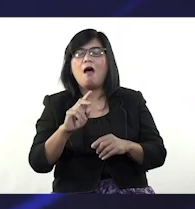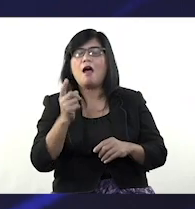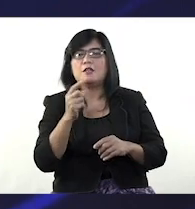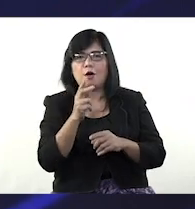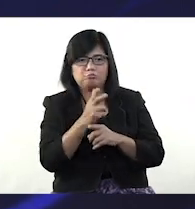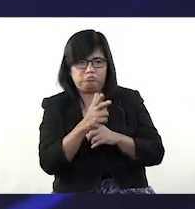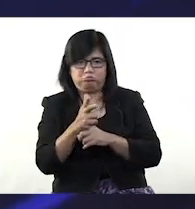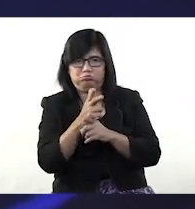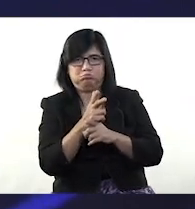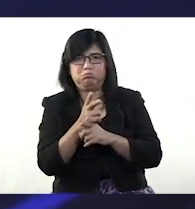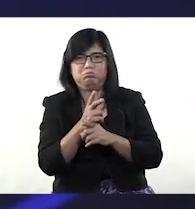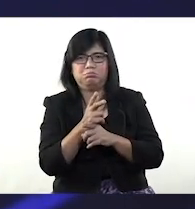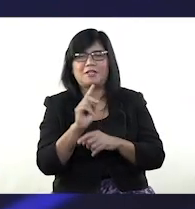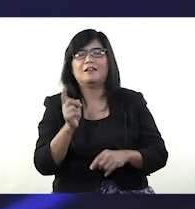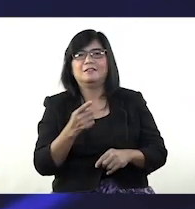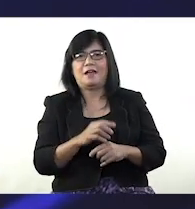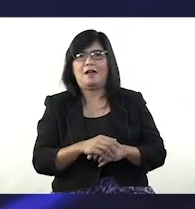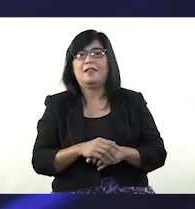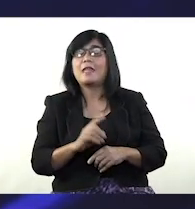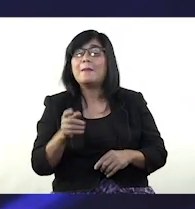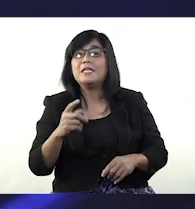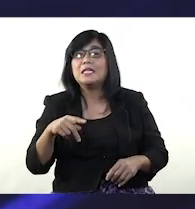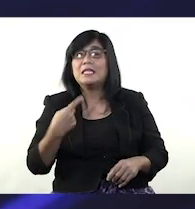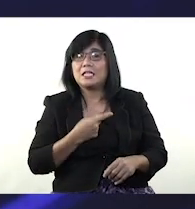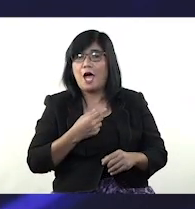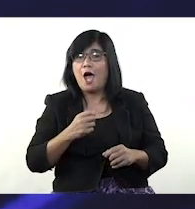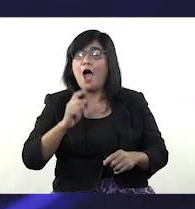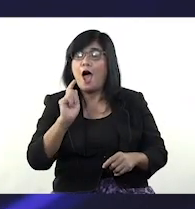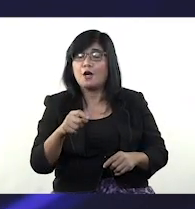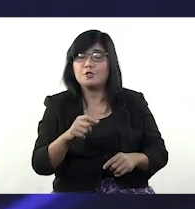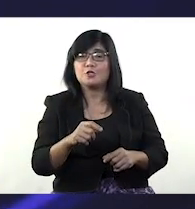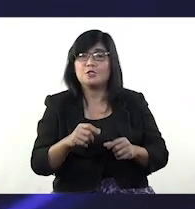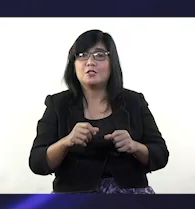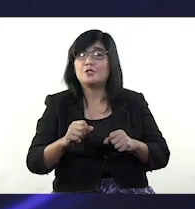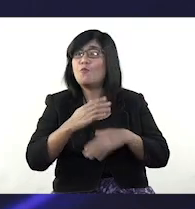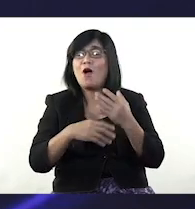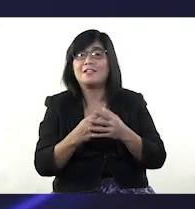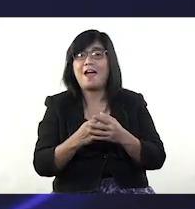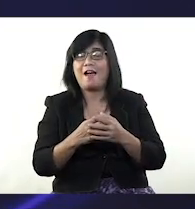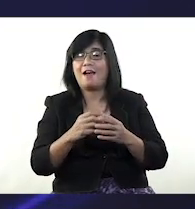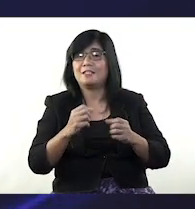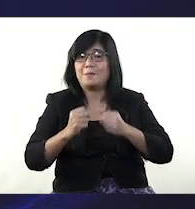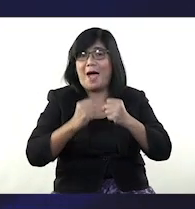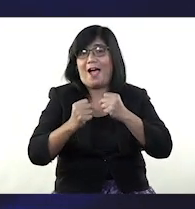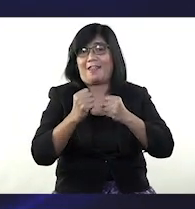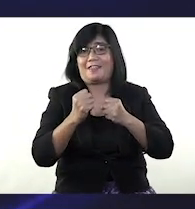ini badai yang setiap kita harus semangat di dalamnya Hai Amel